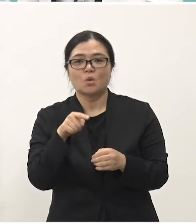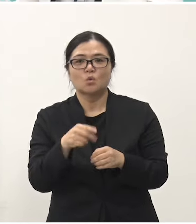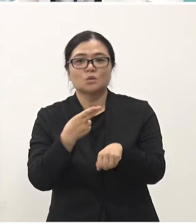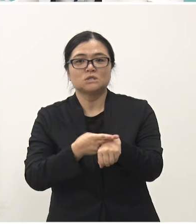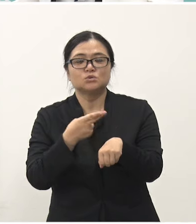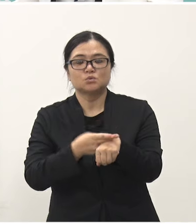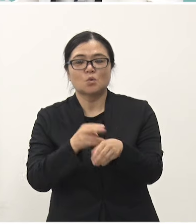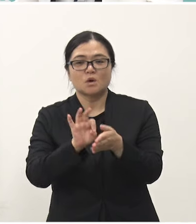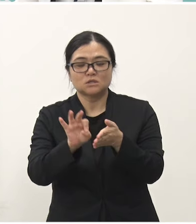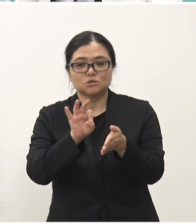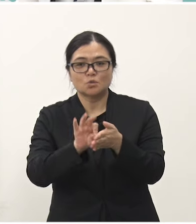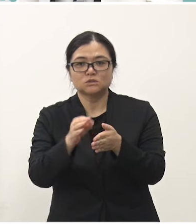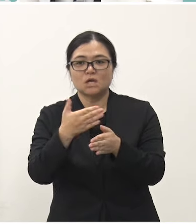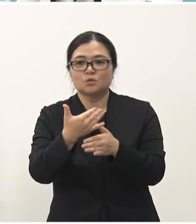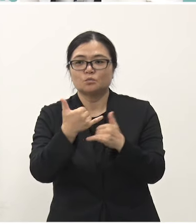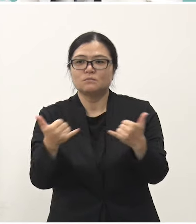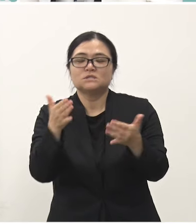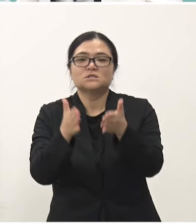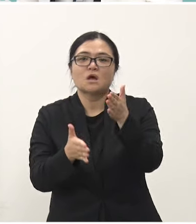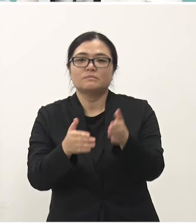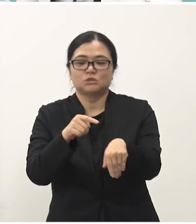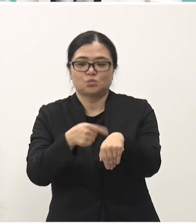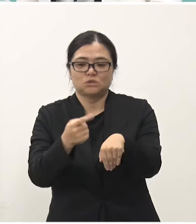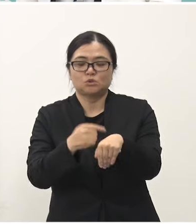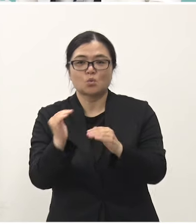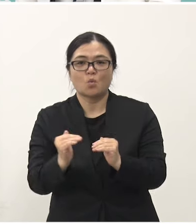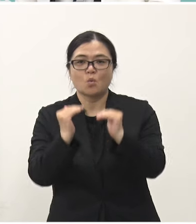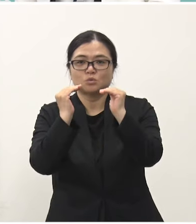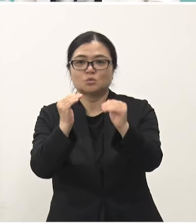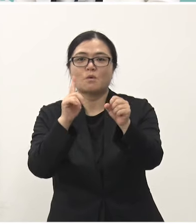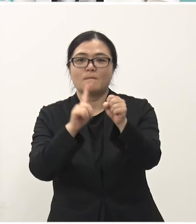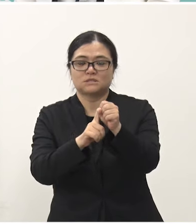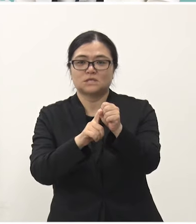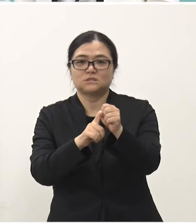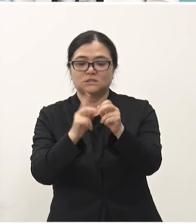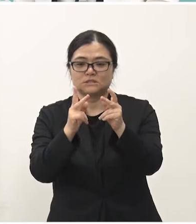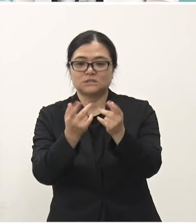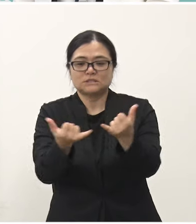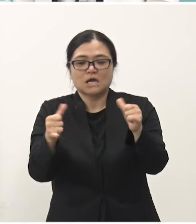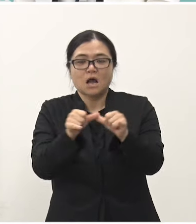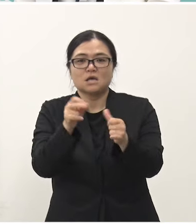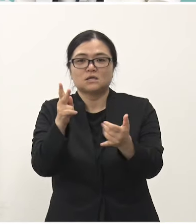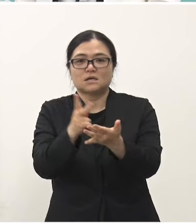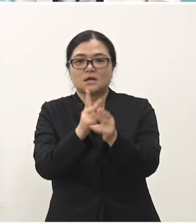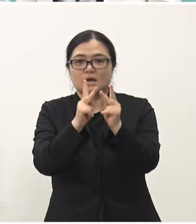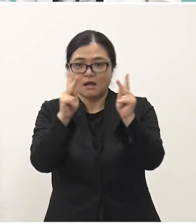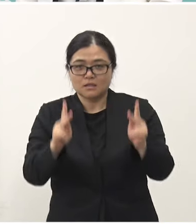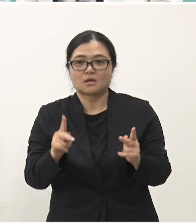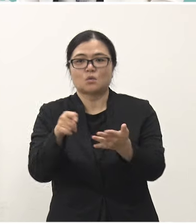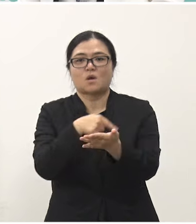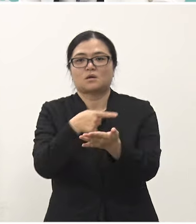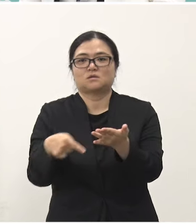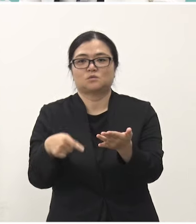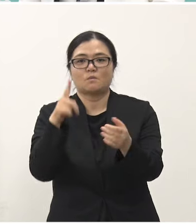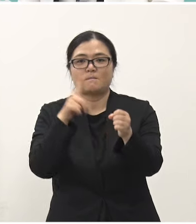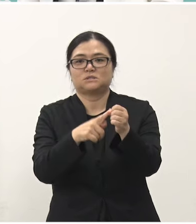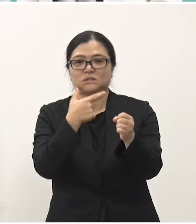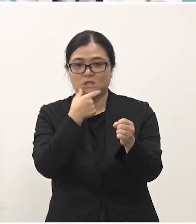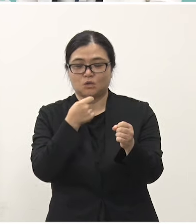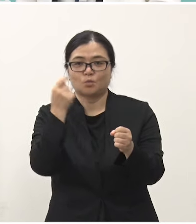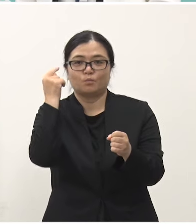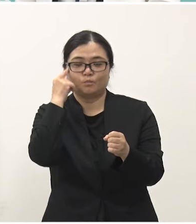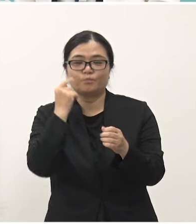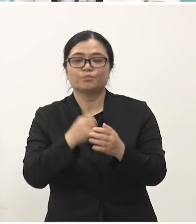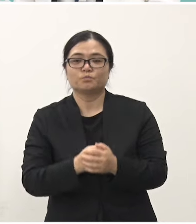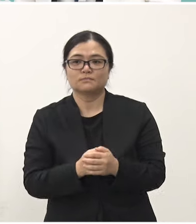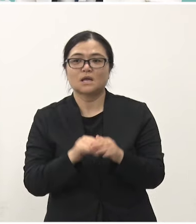ます区と事業者が連携して新技術を活用して区民サービスの質の向上を目指しえ社会課題の